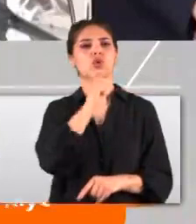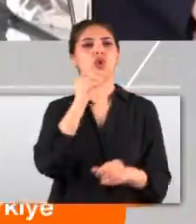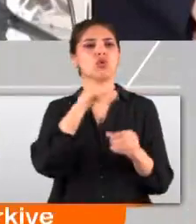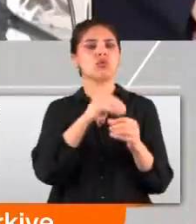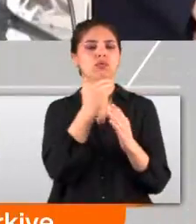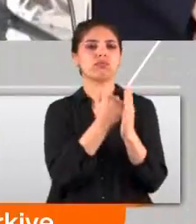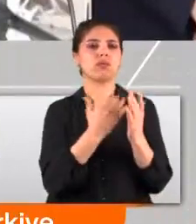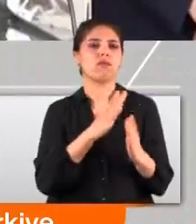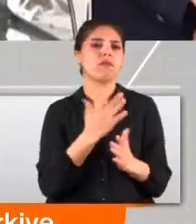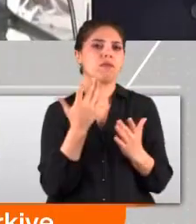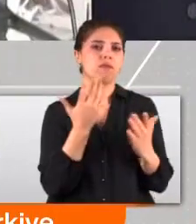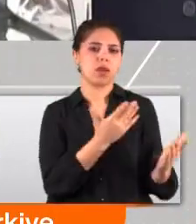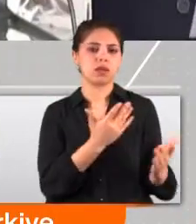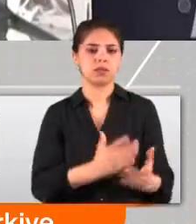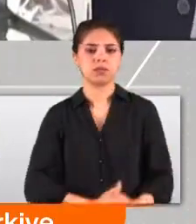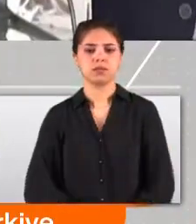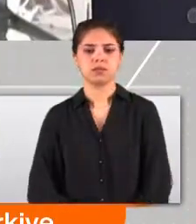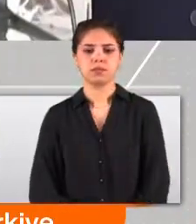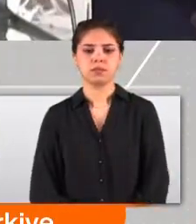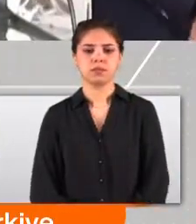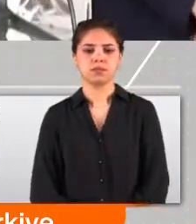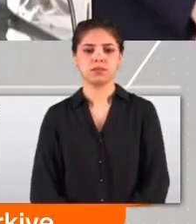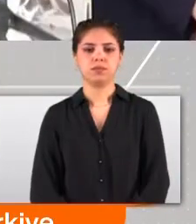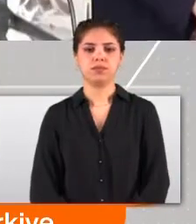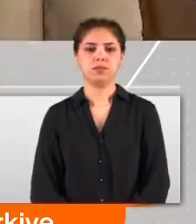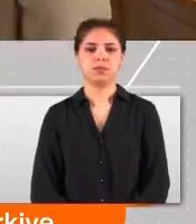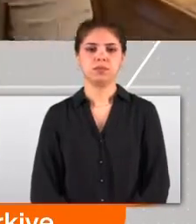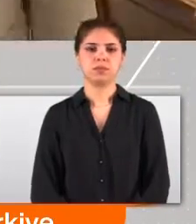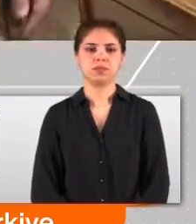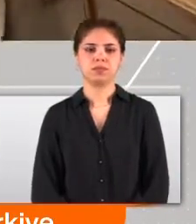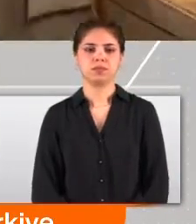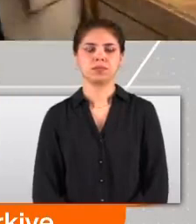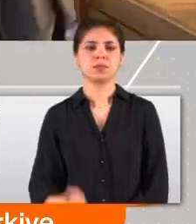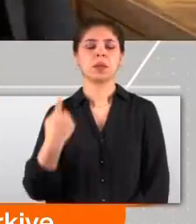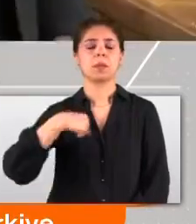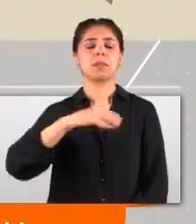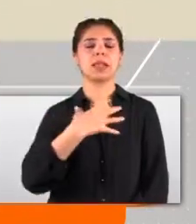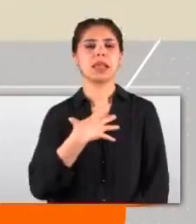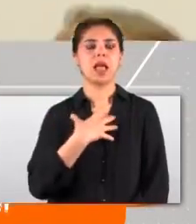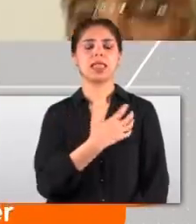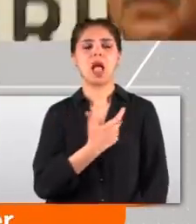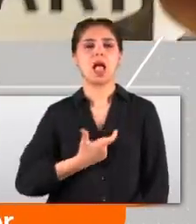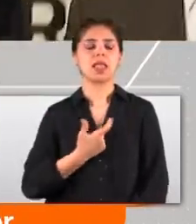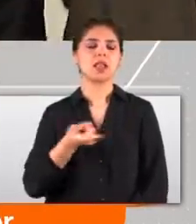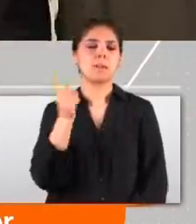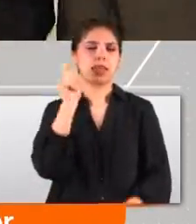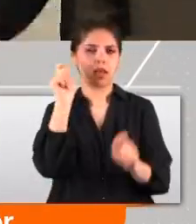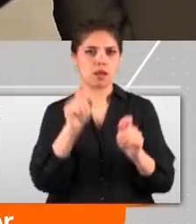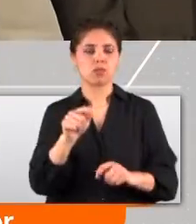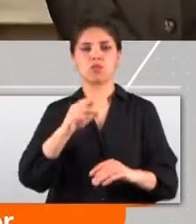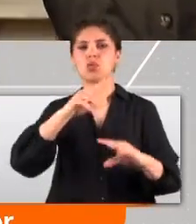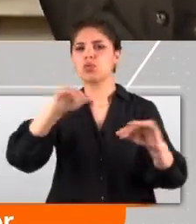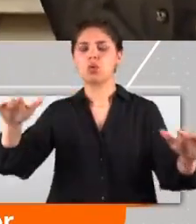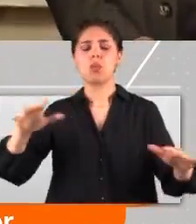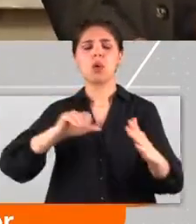girdi. Yerel yönetimler özerklik şartını aynen kabul edeceğiz. Biz yeni bir anayasa yapacağız. Bu toprakların bütün kimlikleri,